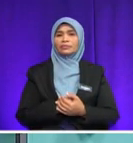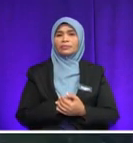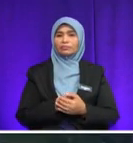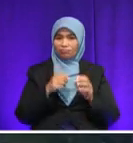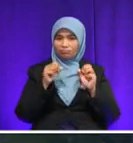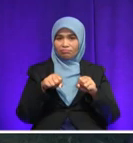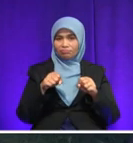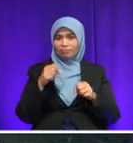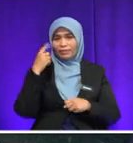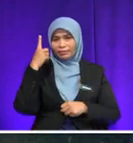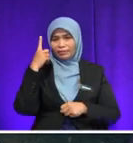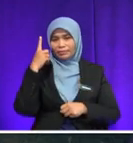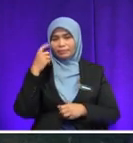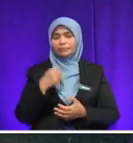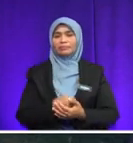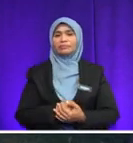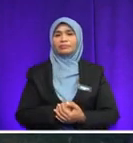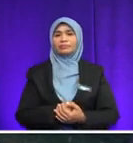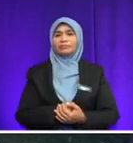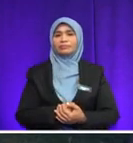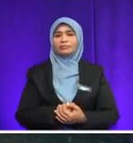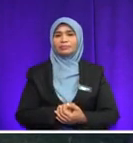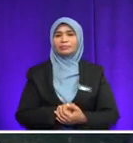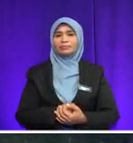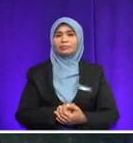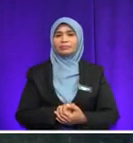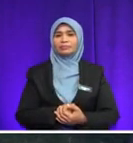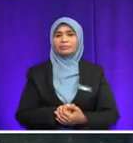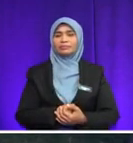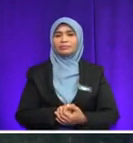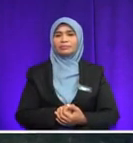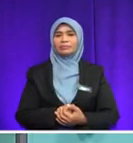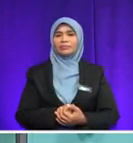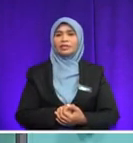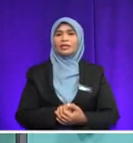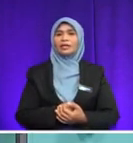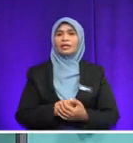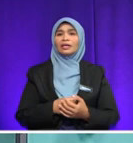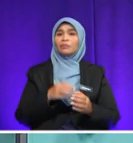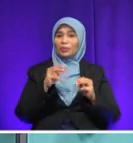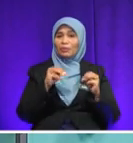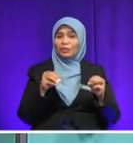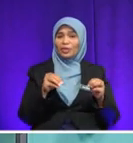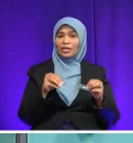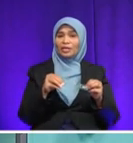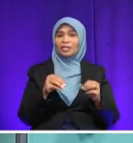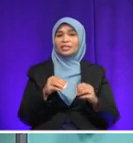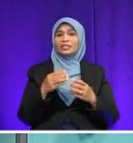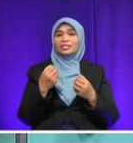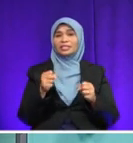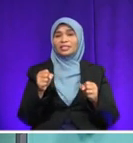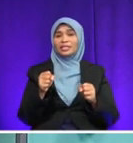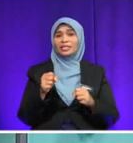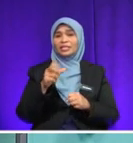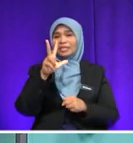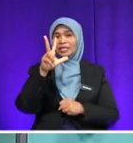paham enggak suka nih boleh boleh paham harus paham Oke untuk Dumai kepada semua murid-murid dia ada disediakan tiga